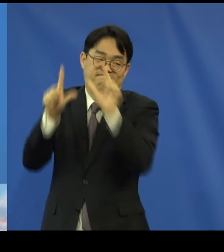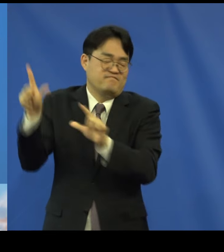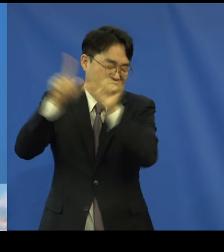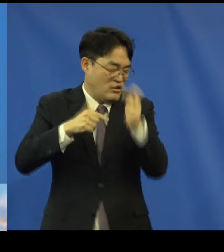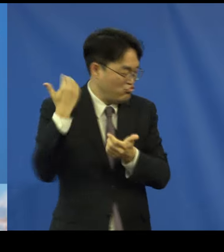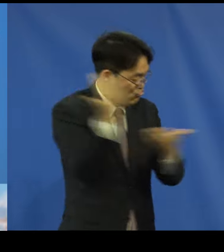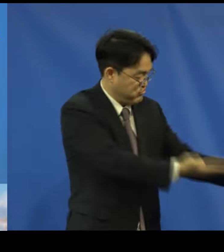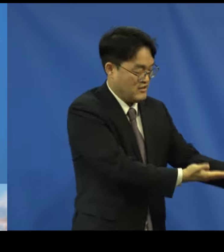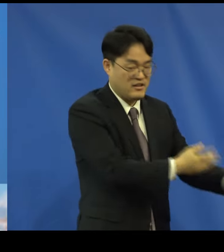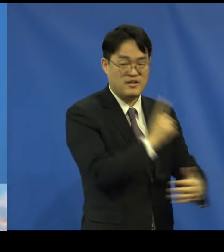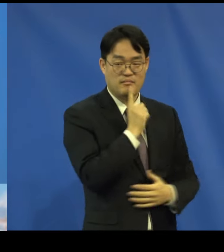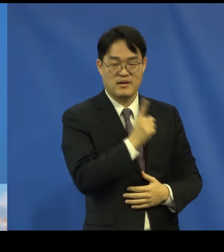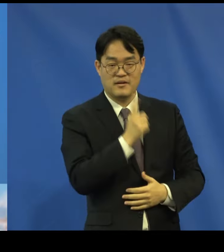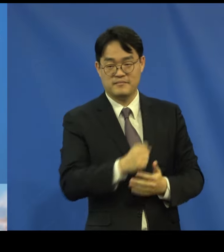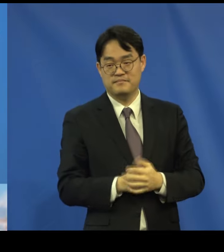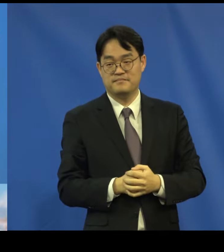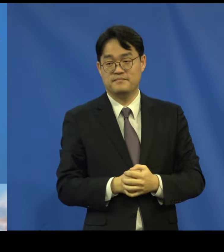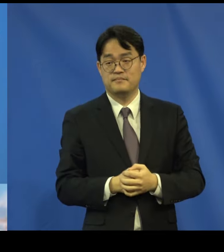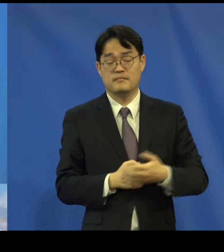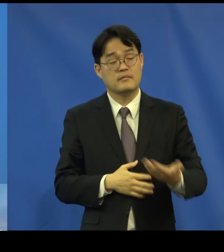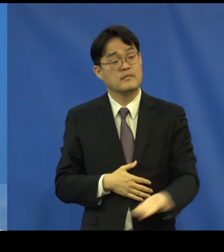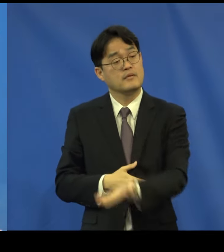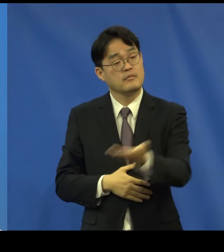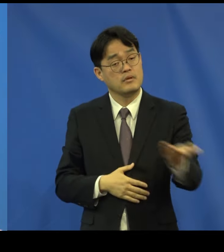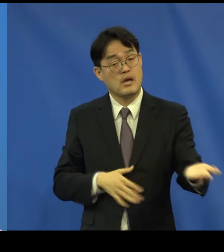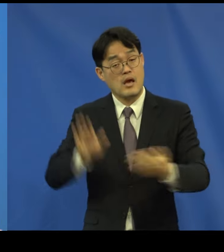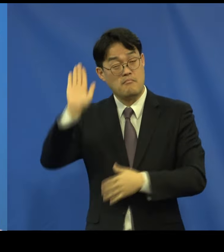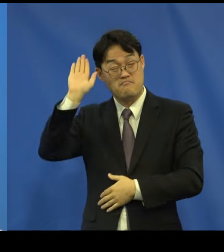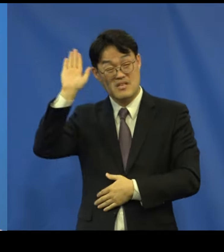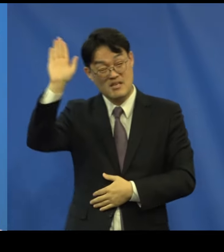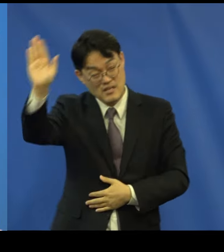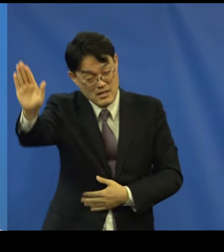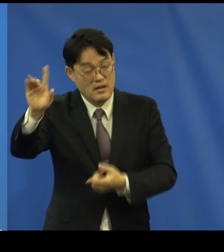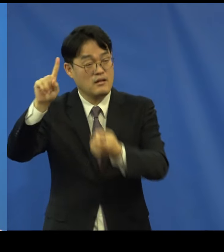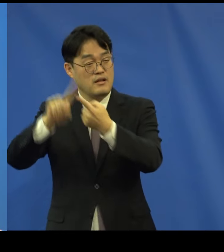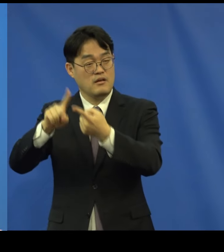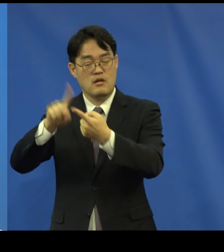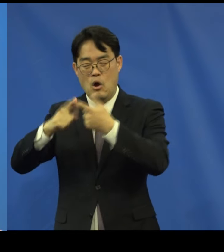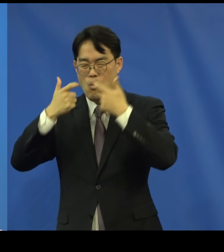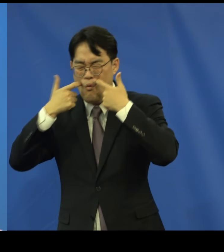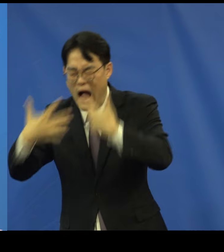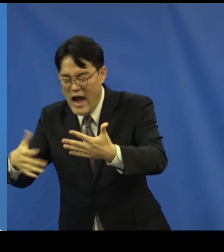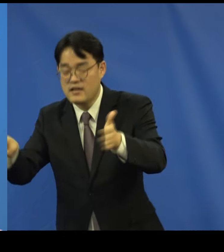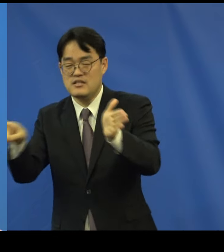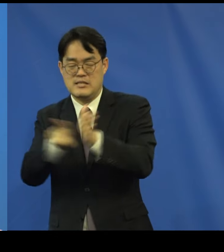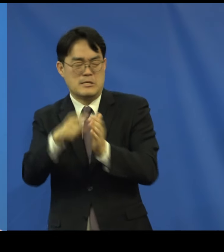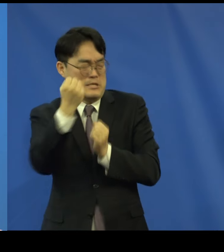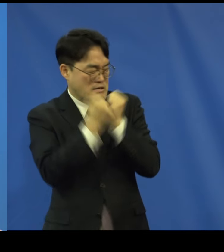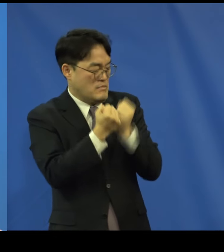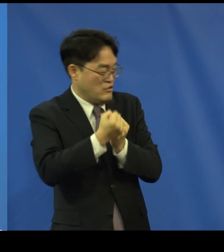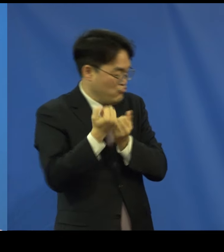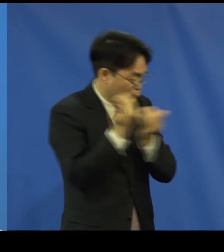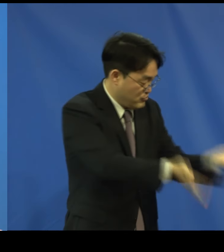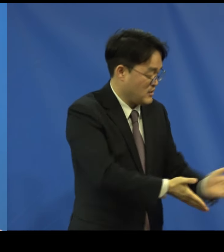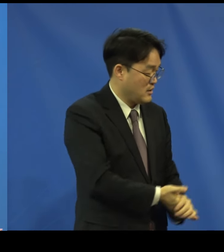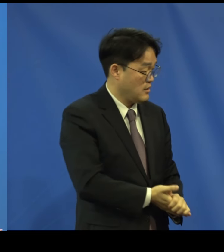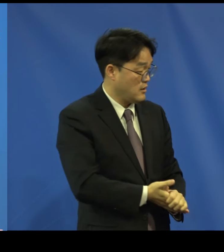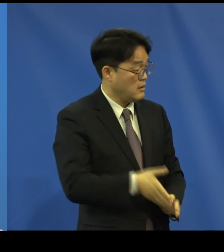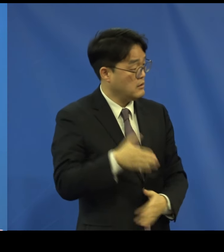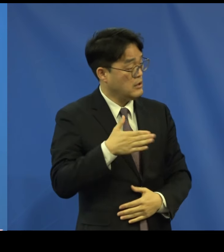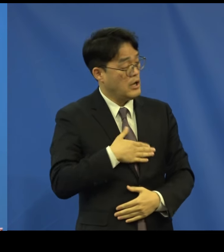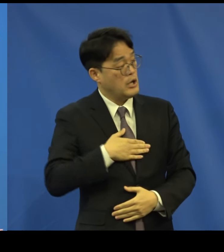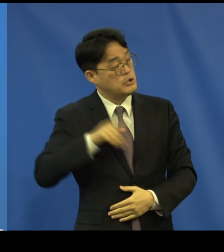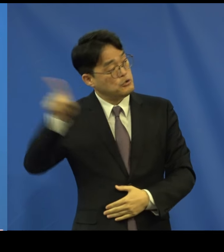여러분, 미래에 대한 확신한 소망에 대한 약속입니다. 제자들을 결코 버리지 않는다. 다시 와서 내가 너희들을 영접하고 나 있는 곳에 너희들도